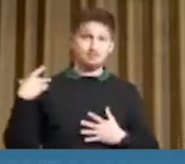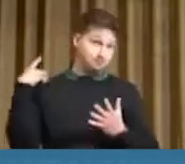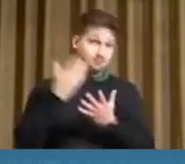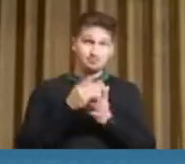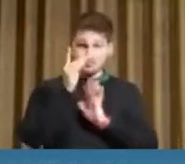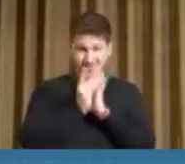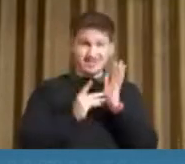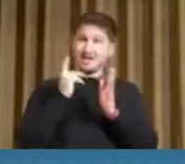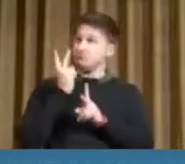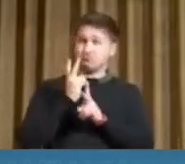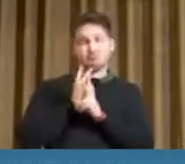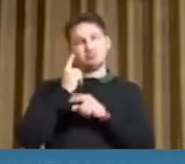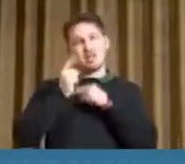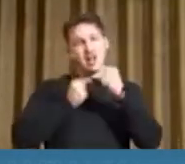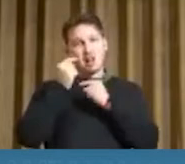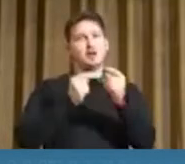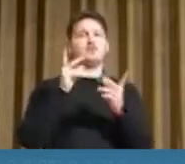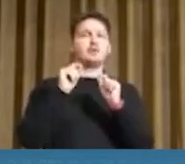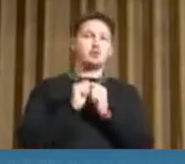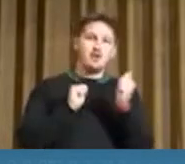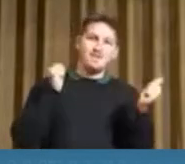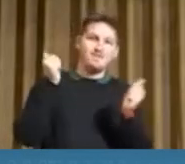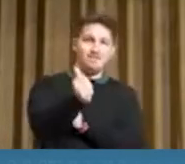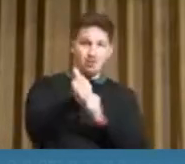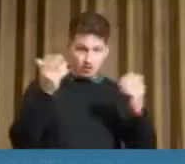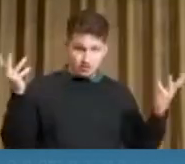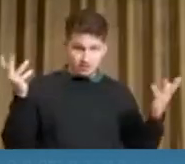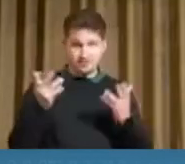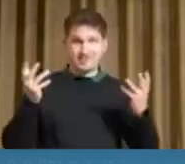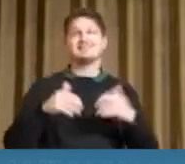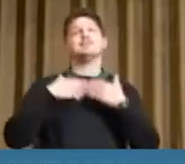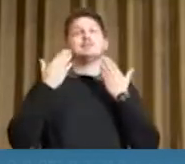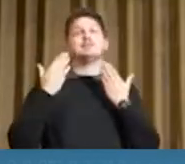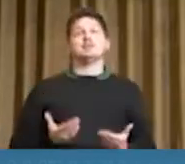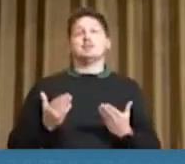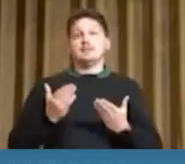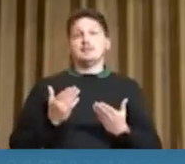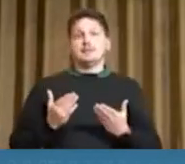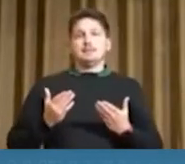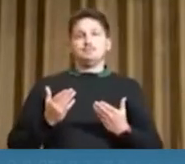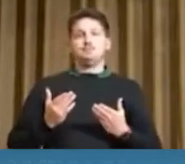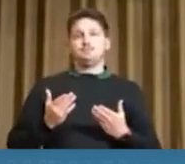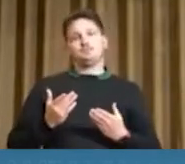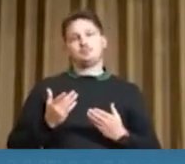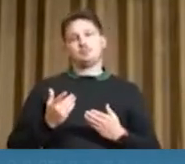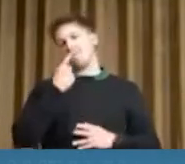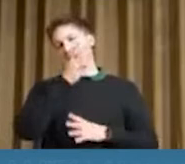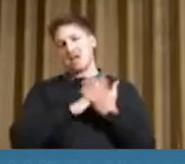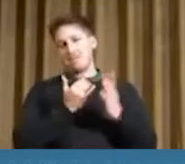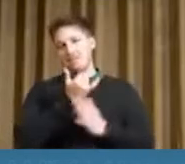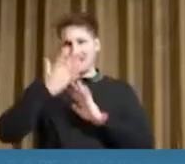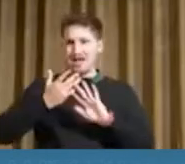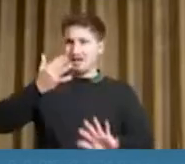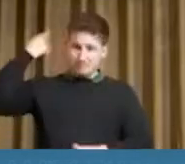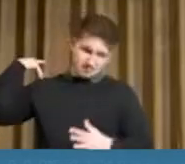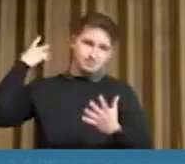sind natürlich vorläufig, aber spiegeln eben das Bild der letzten 1,5 Jahre, möchte ich sagen, wider.